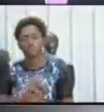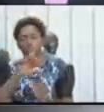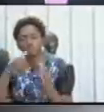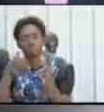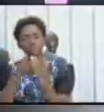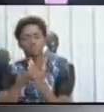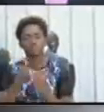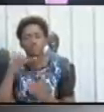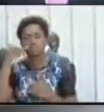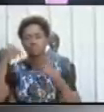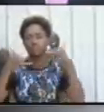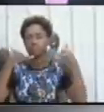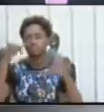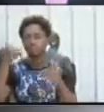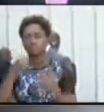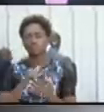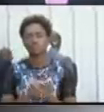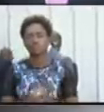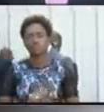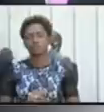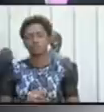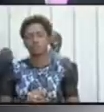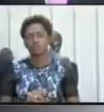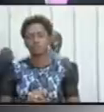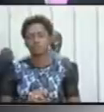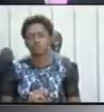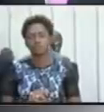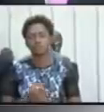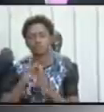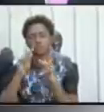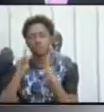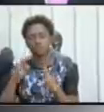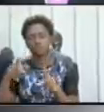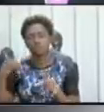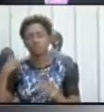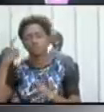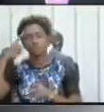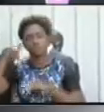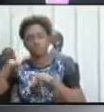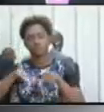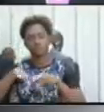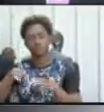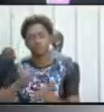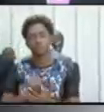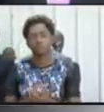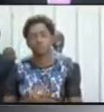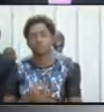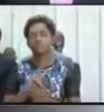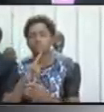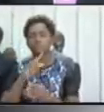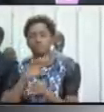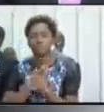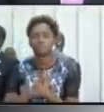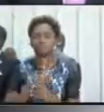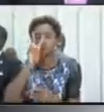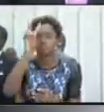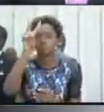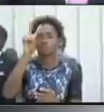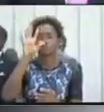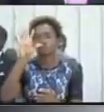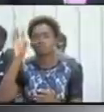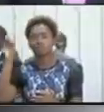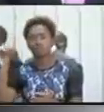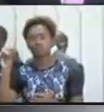quantité d'appels que les gens ont bien pour faire. On croit qu'il y a pu arriver jusqu'à 250